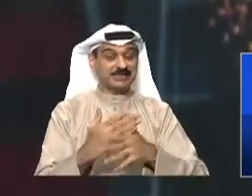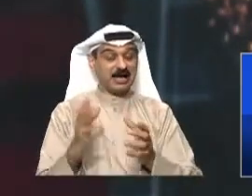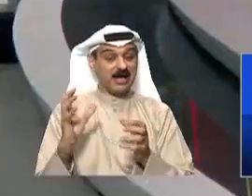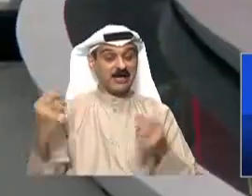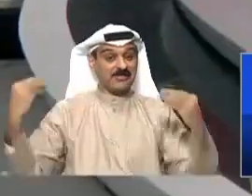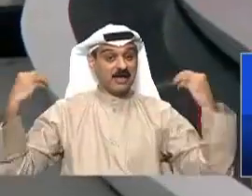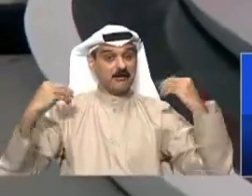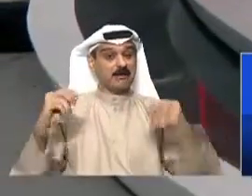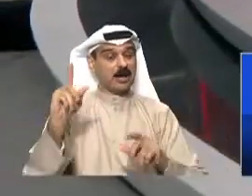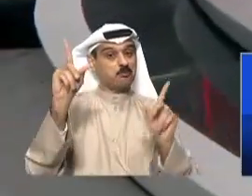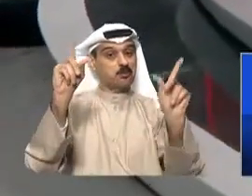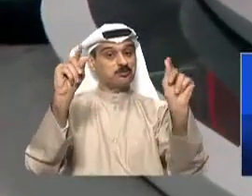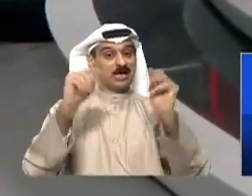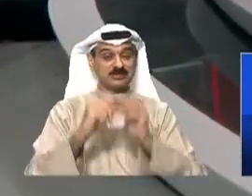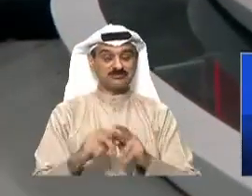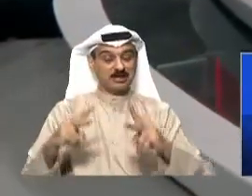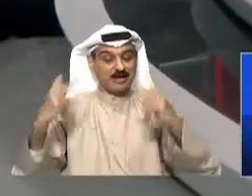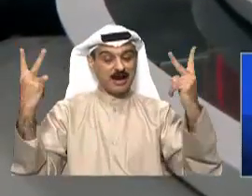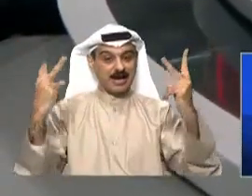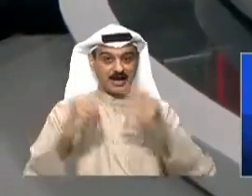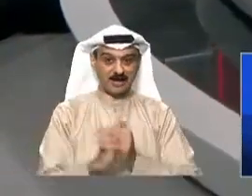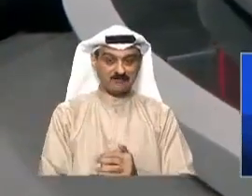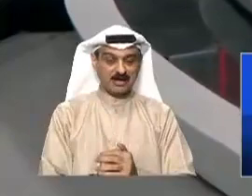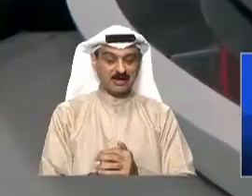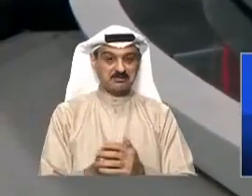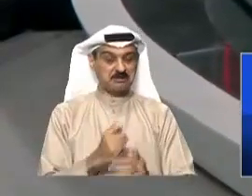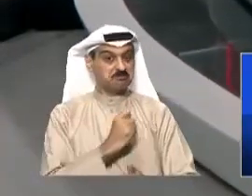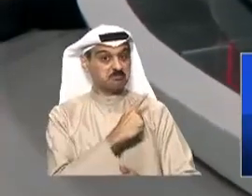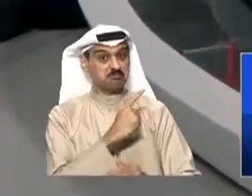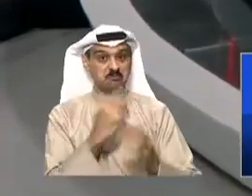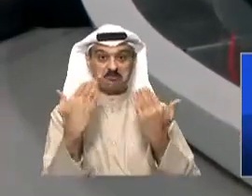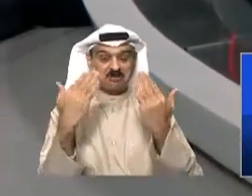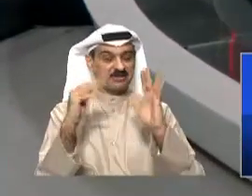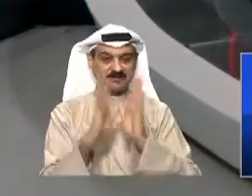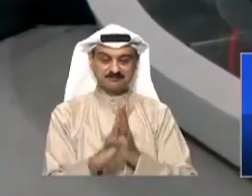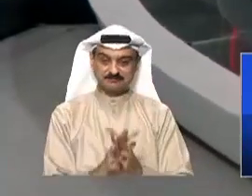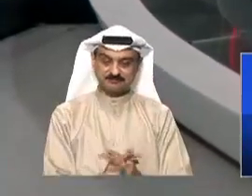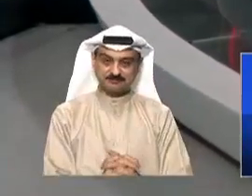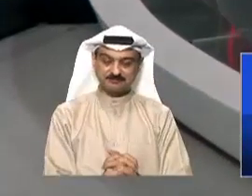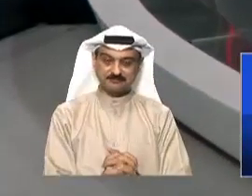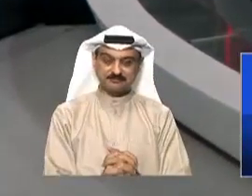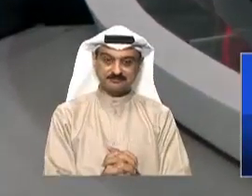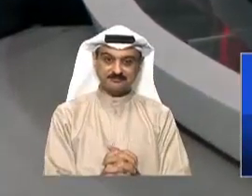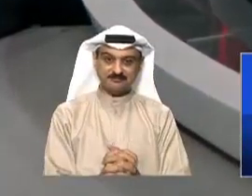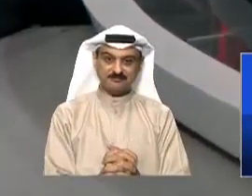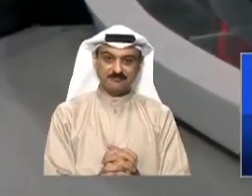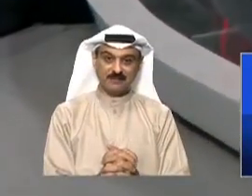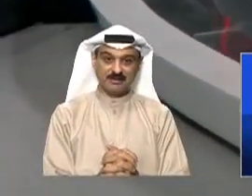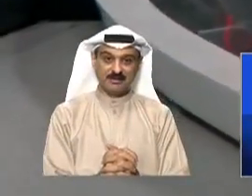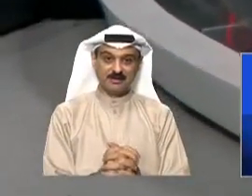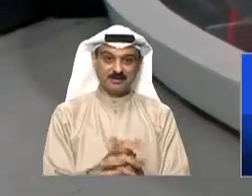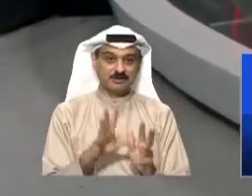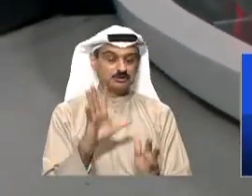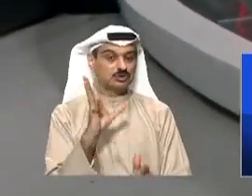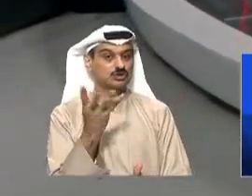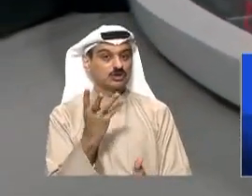هذه البطولة وكان النجم الأوحد في المنتخب المغربي الحقيقي. وما كان